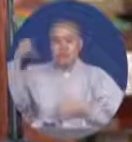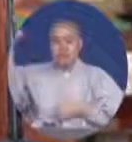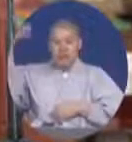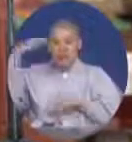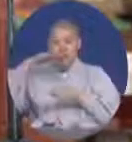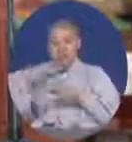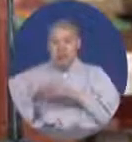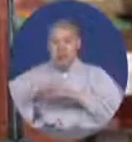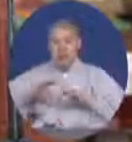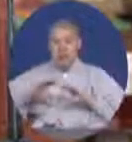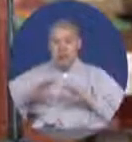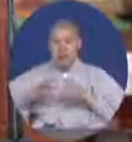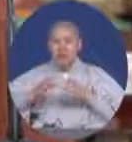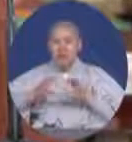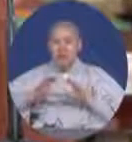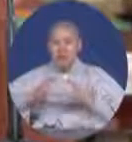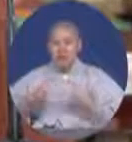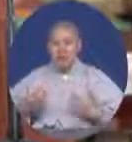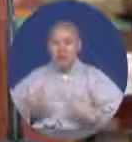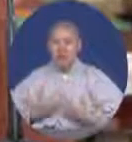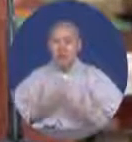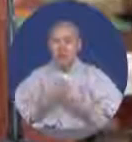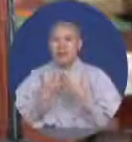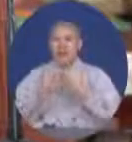놓아서 세간에 가득하다.